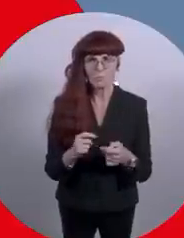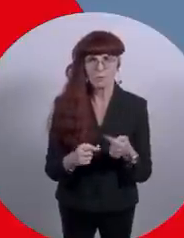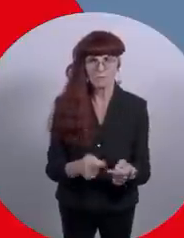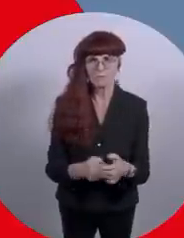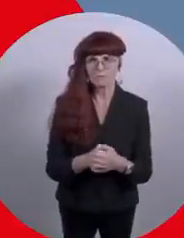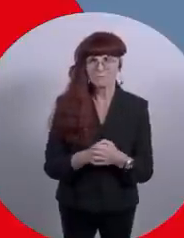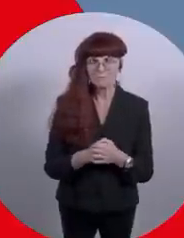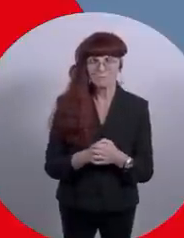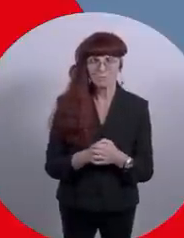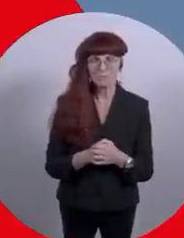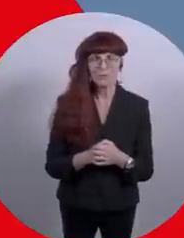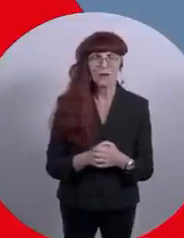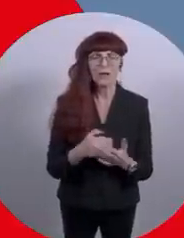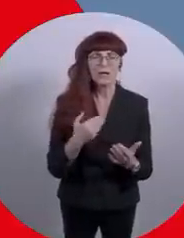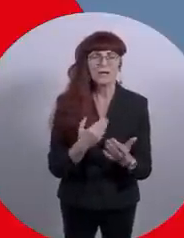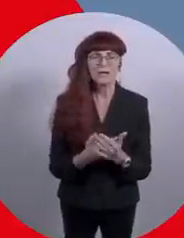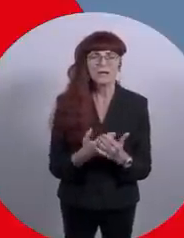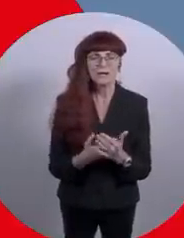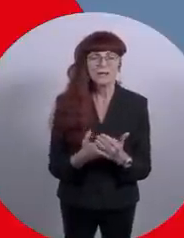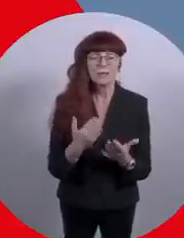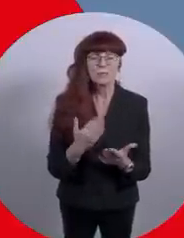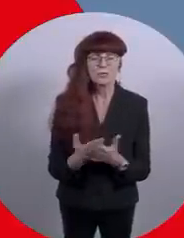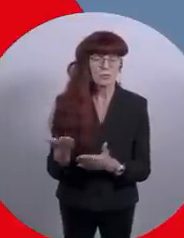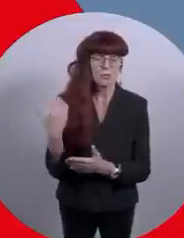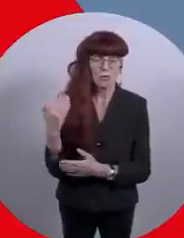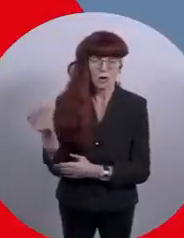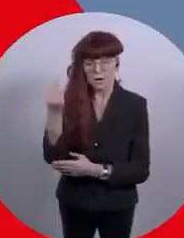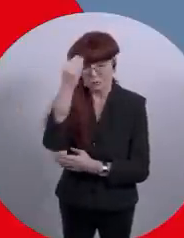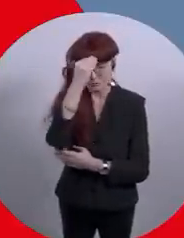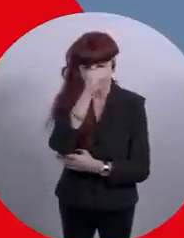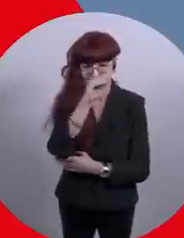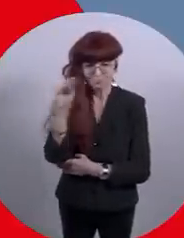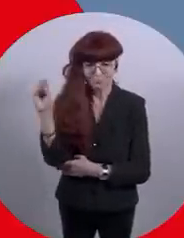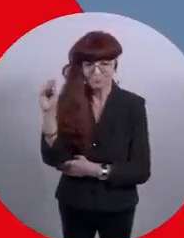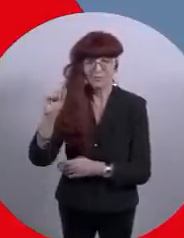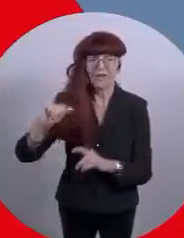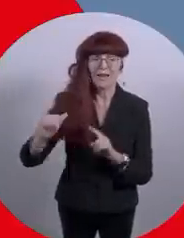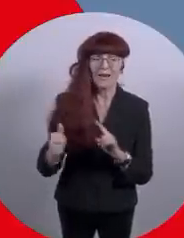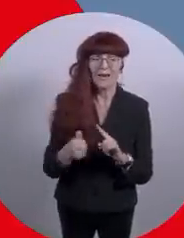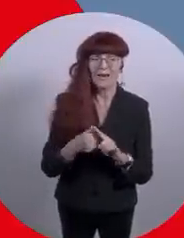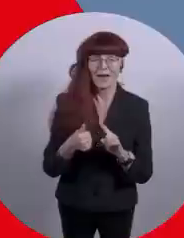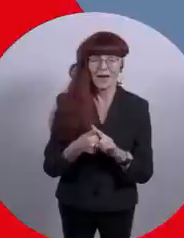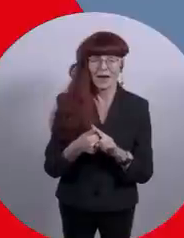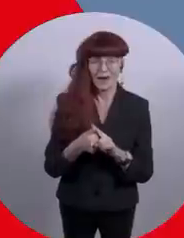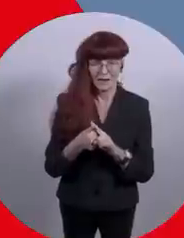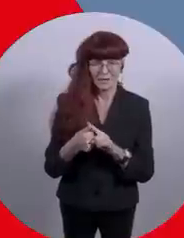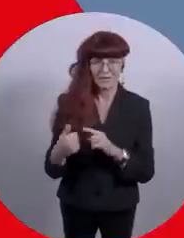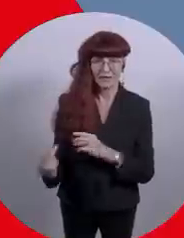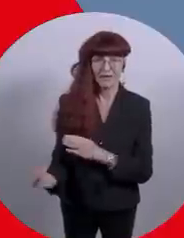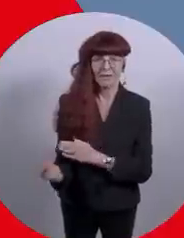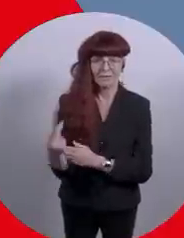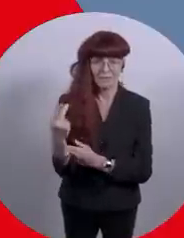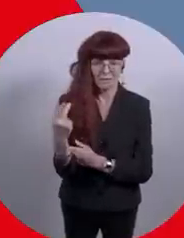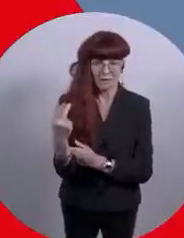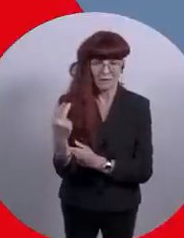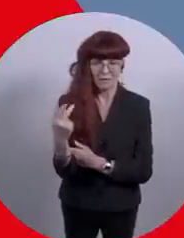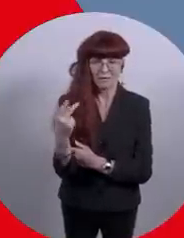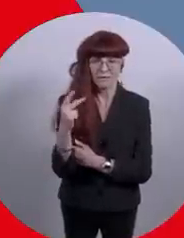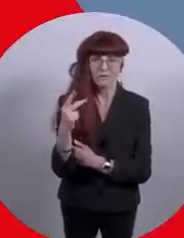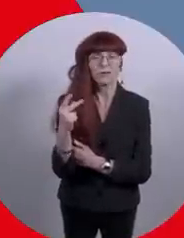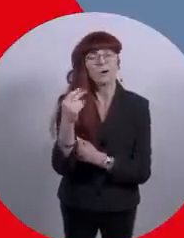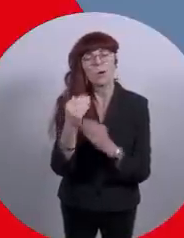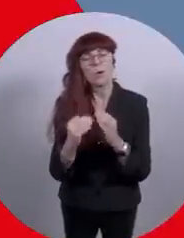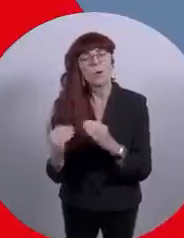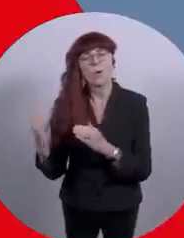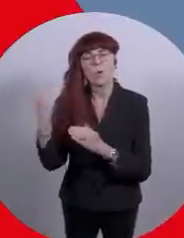darf jetzt wie bereits angekündigt den ersten der beiden Kandidaten um die höchste